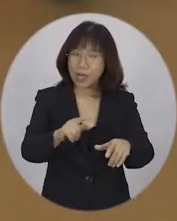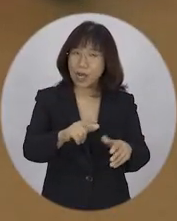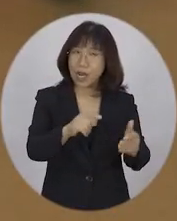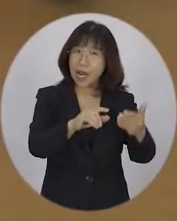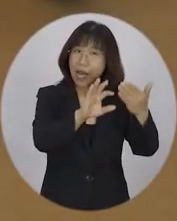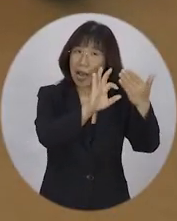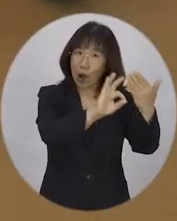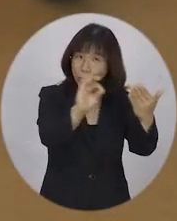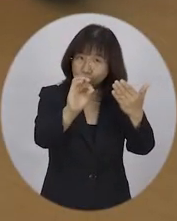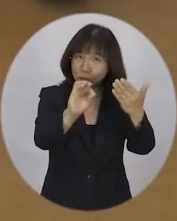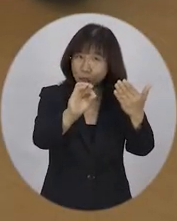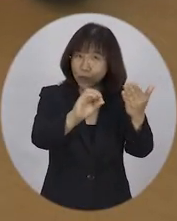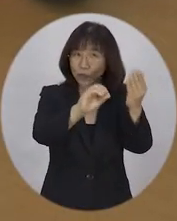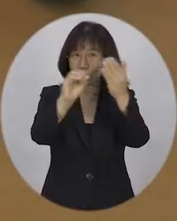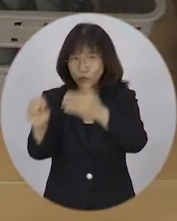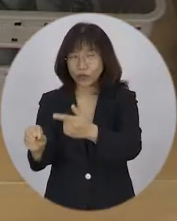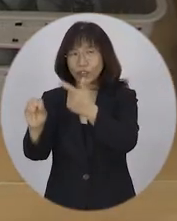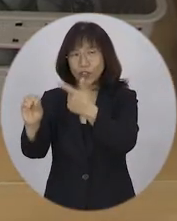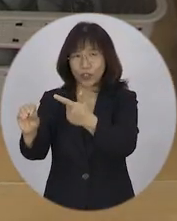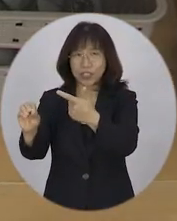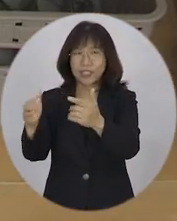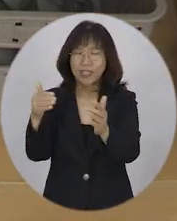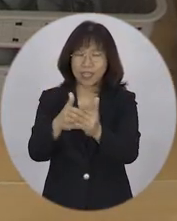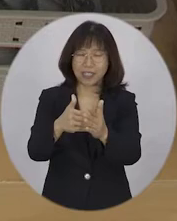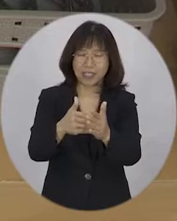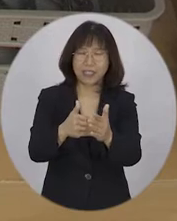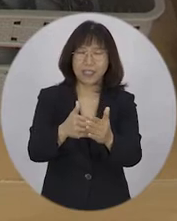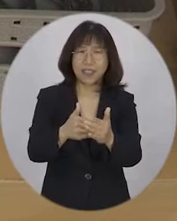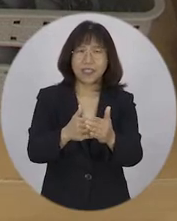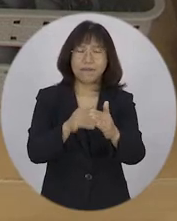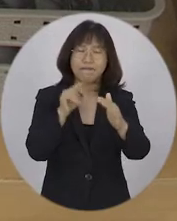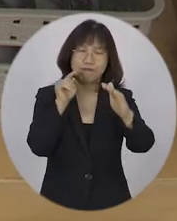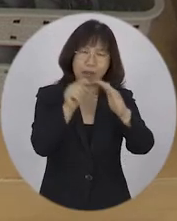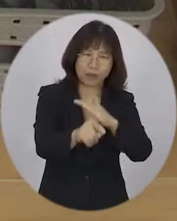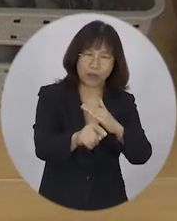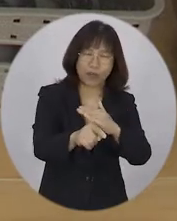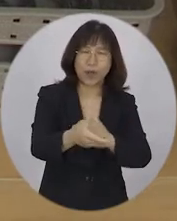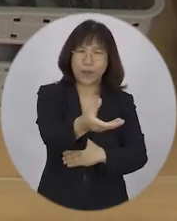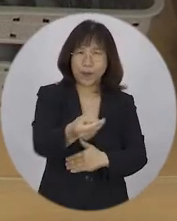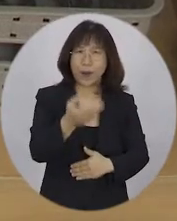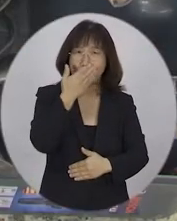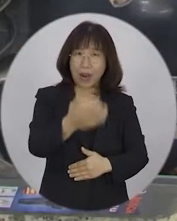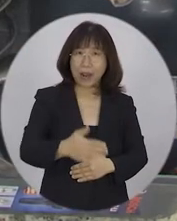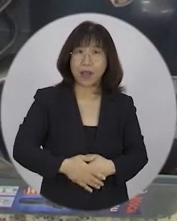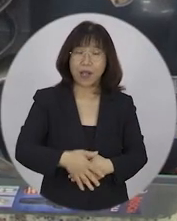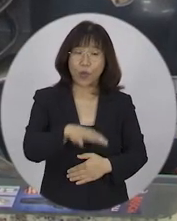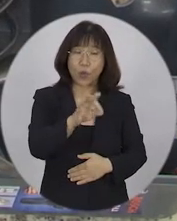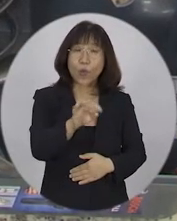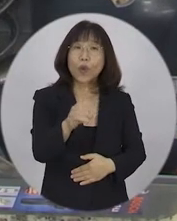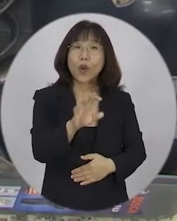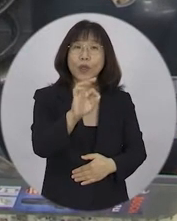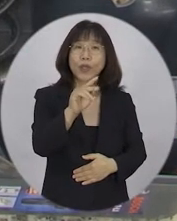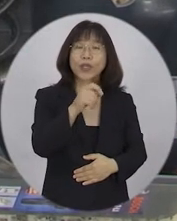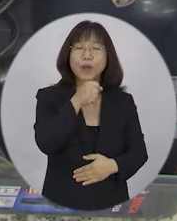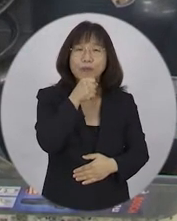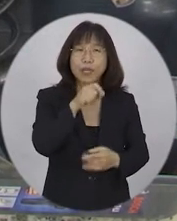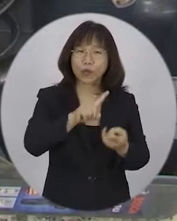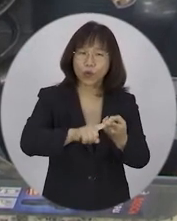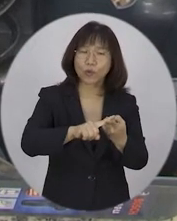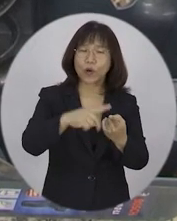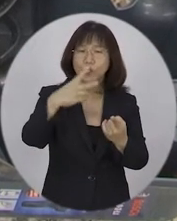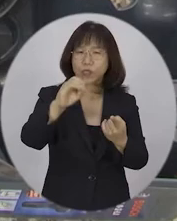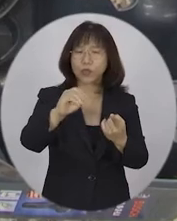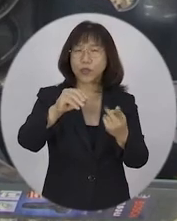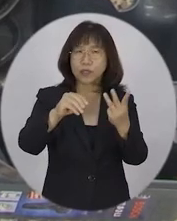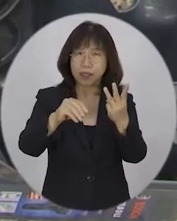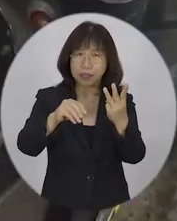오후 6시까지 신분증을 가지고 거주지 동 주민센터를 방문하면 됩니다. 대여금액은 염창동,